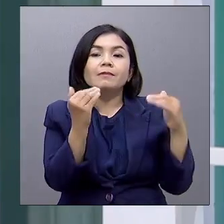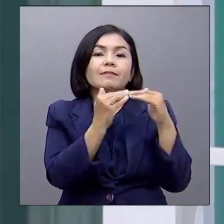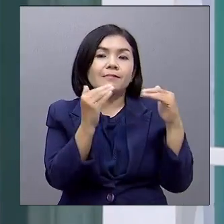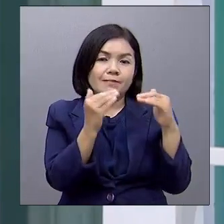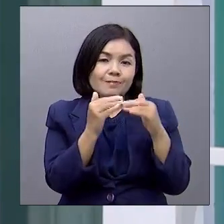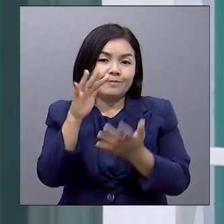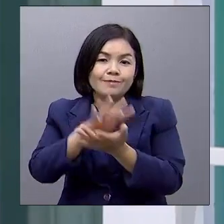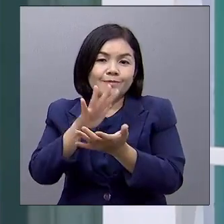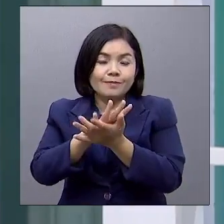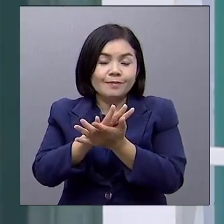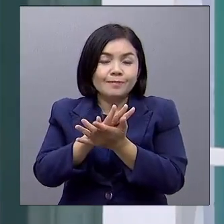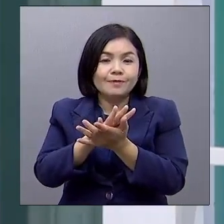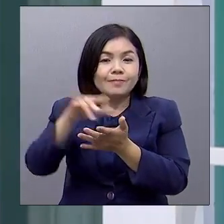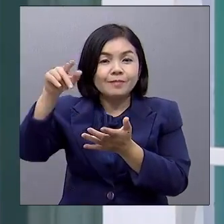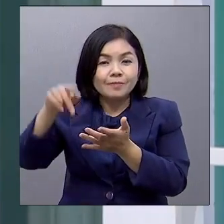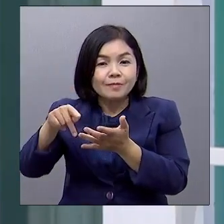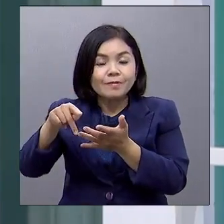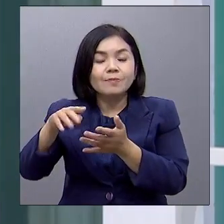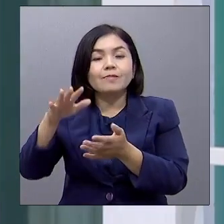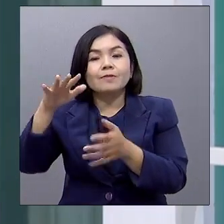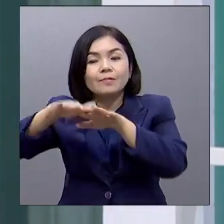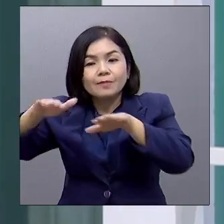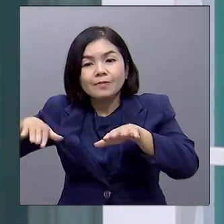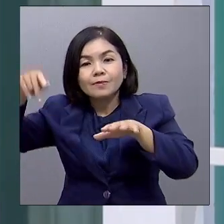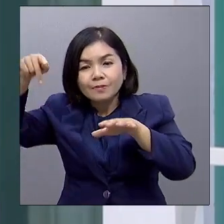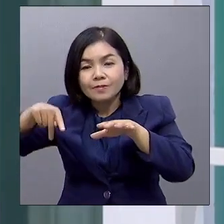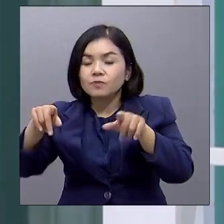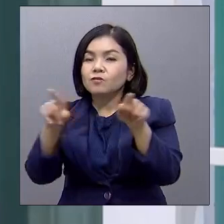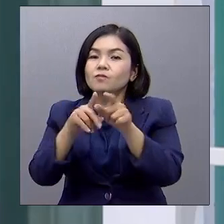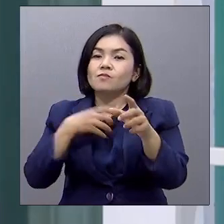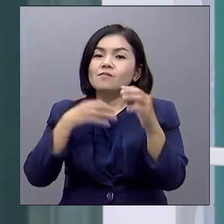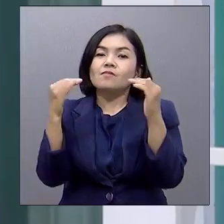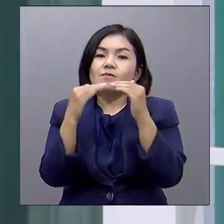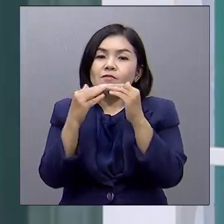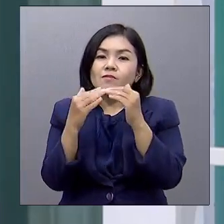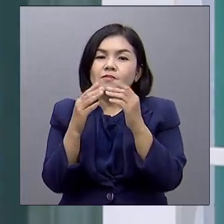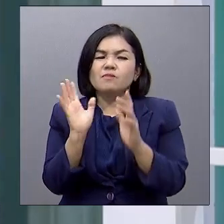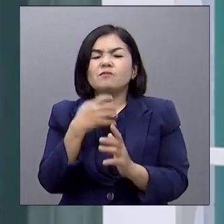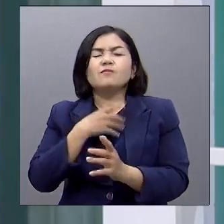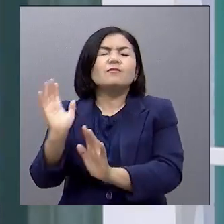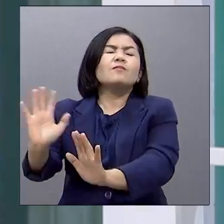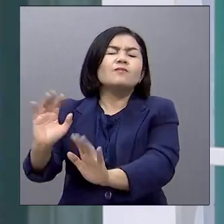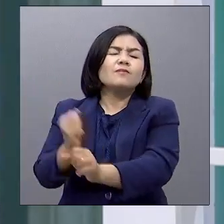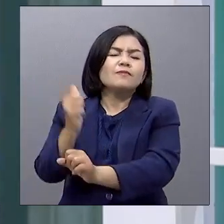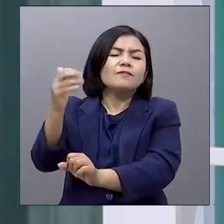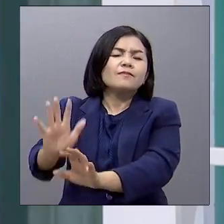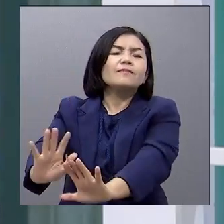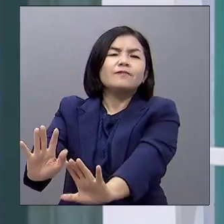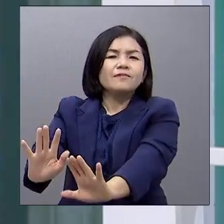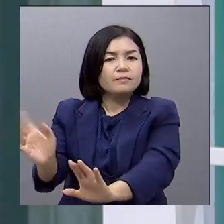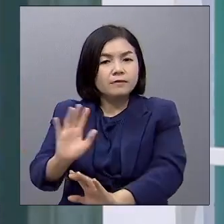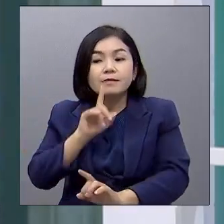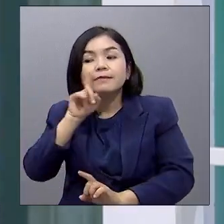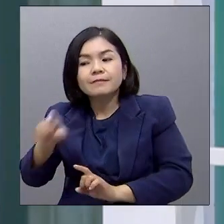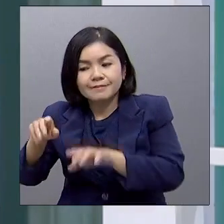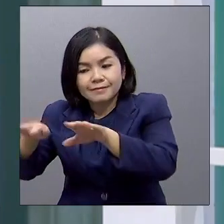เด็กพิเศษกมคามต้องการอย่เดีวกันเราอยากไปประมาณเอาว่า อย่แยกเขาไม่ได้อยากได้หรเขาทำไม่ได้หรอก ถามเด็ก